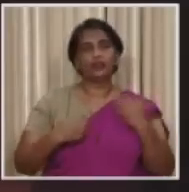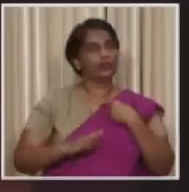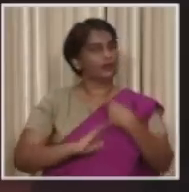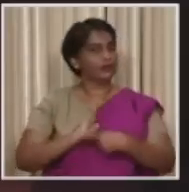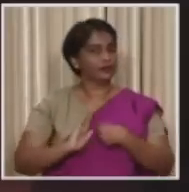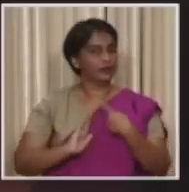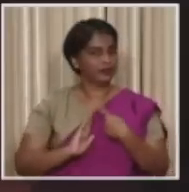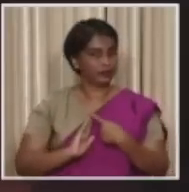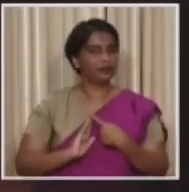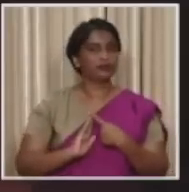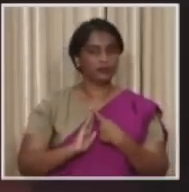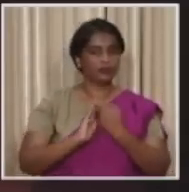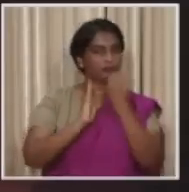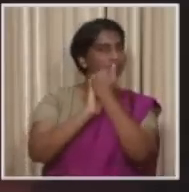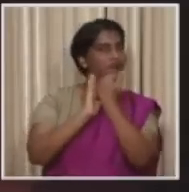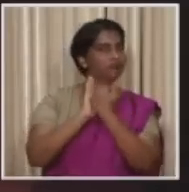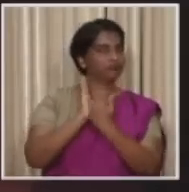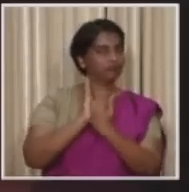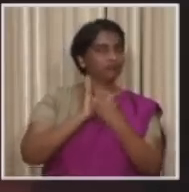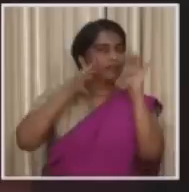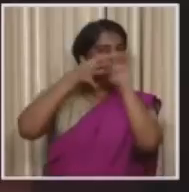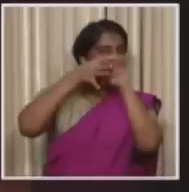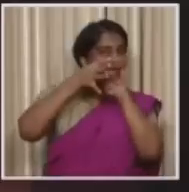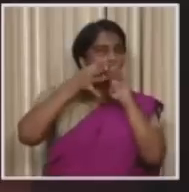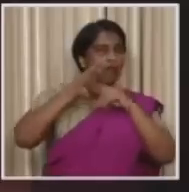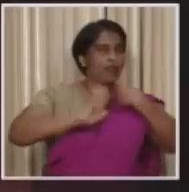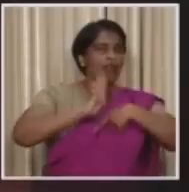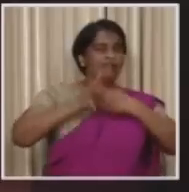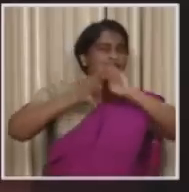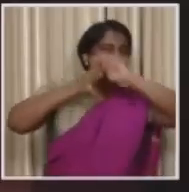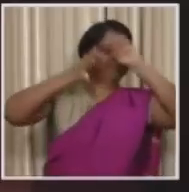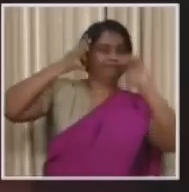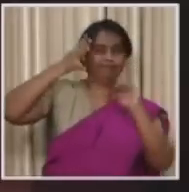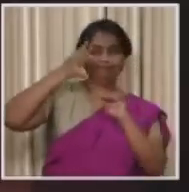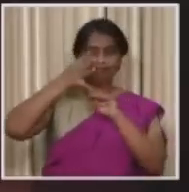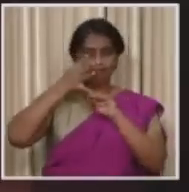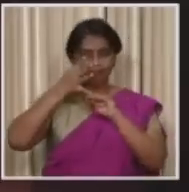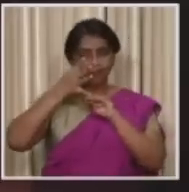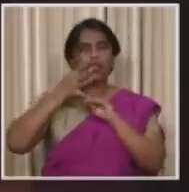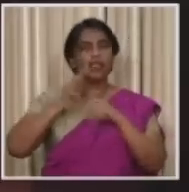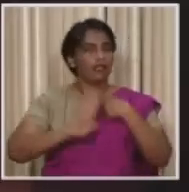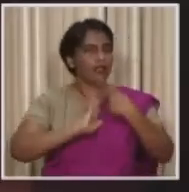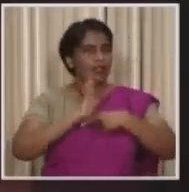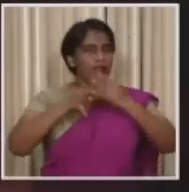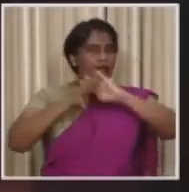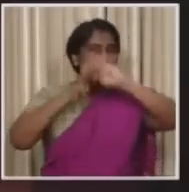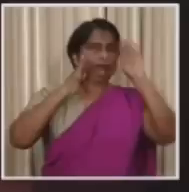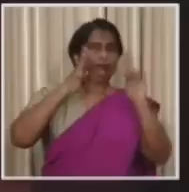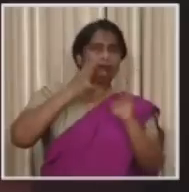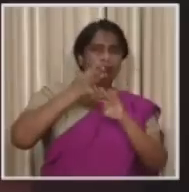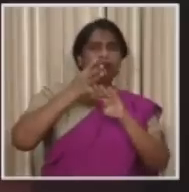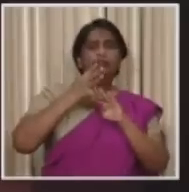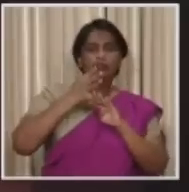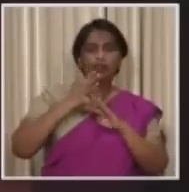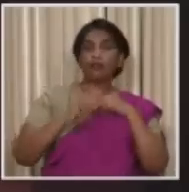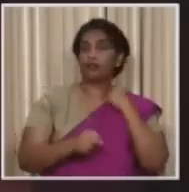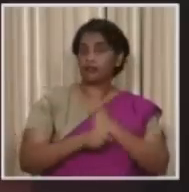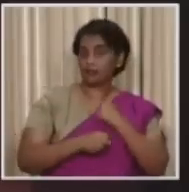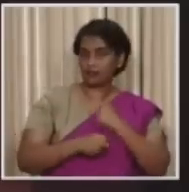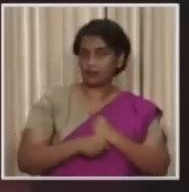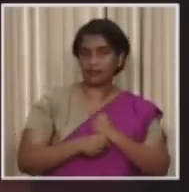රටේ ratings, ඒ කියන්නේ ශ්‍රේණිගත කිරීම් පහළ දැම්මා. ශ්‍රේණිගත කිරීම් පහළ දැම්ම නිසා